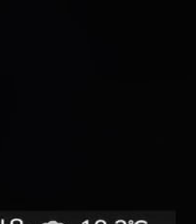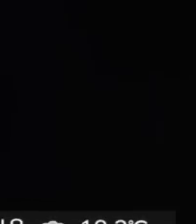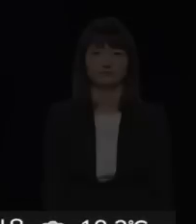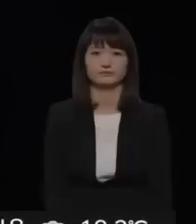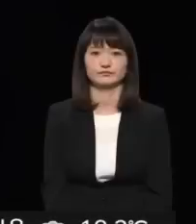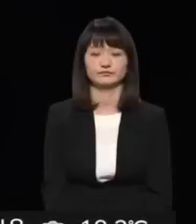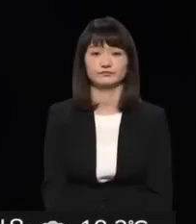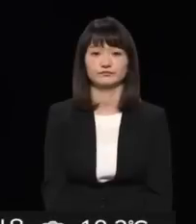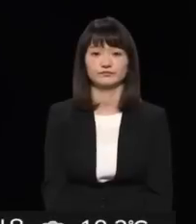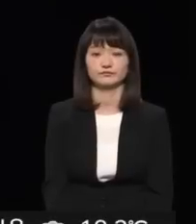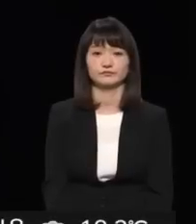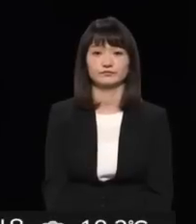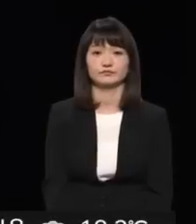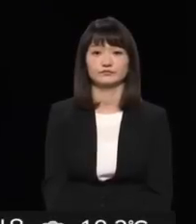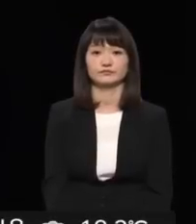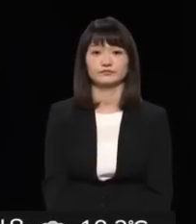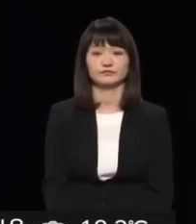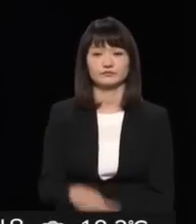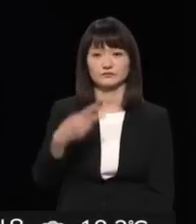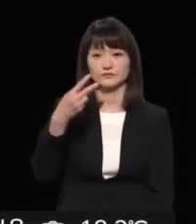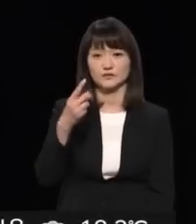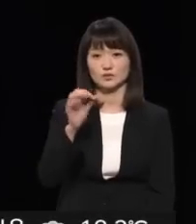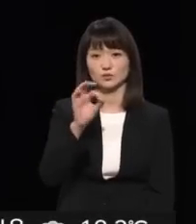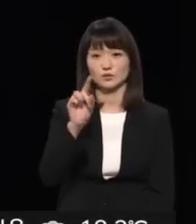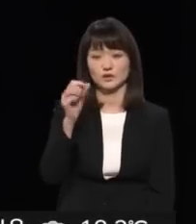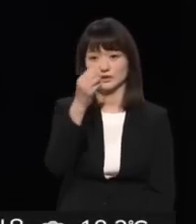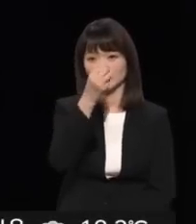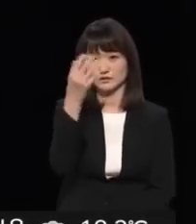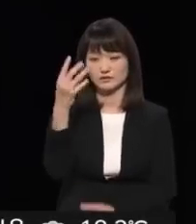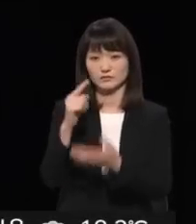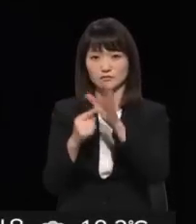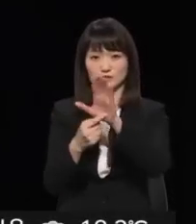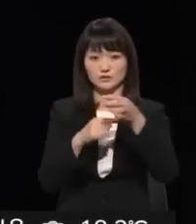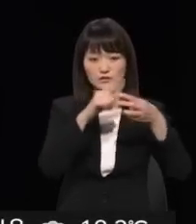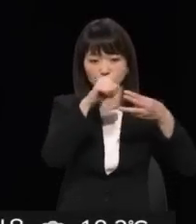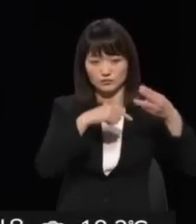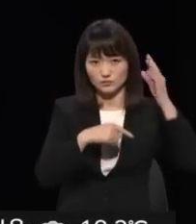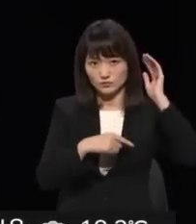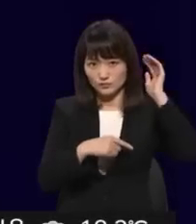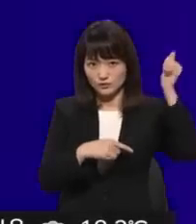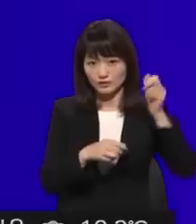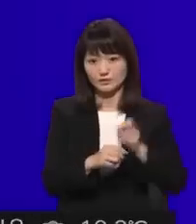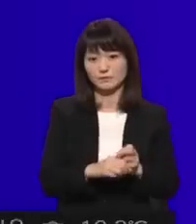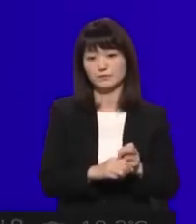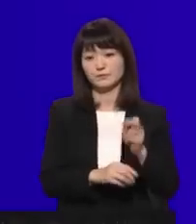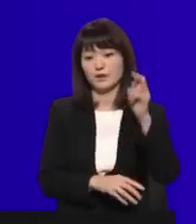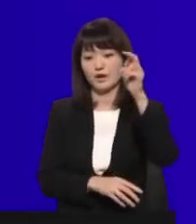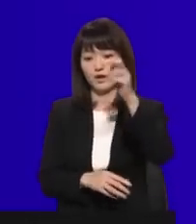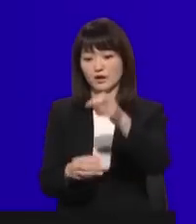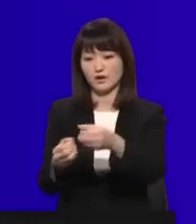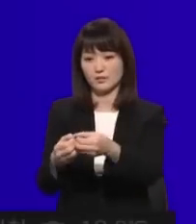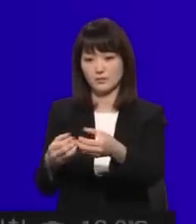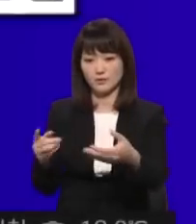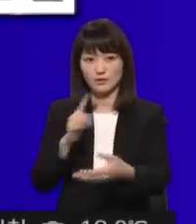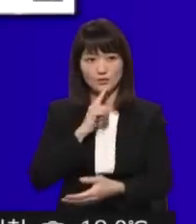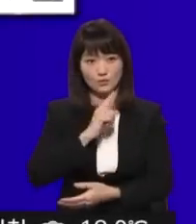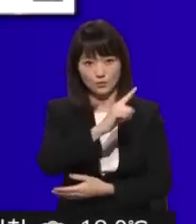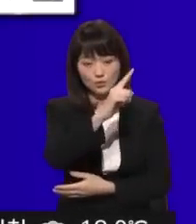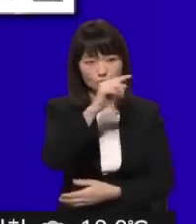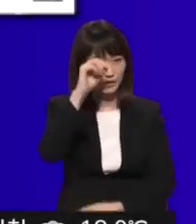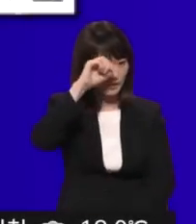예, 앞서 말씀하셨는데 동아일보 보도에 따르면 윤 대통령이 낙탄 사실을 보고받은 시점은 5일 새벽인 것으로